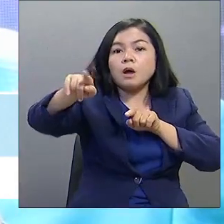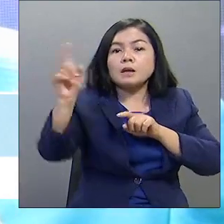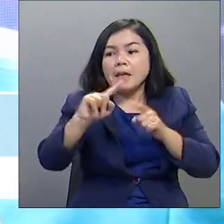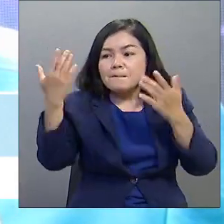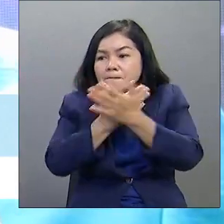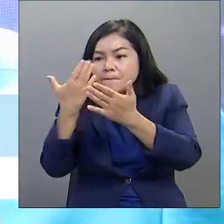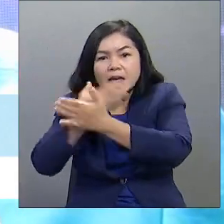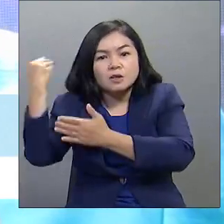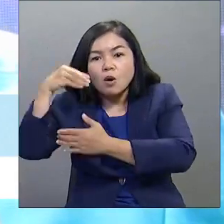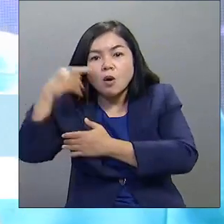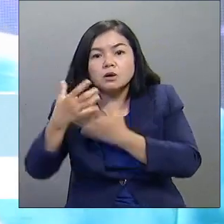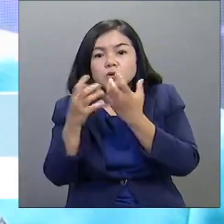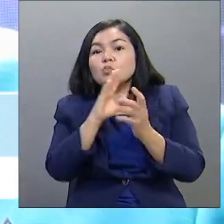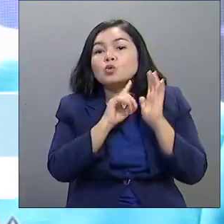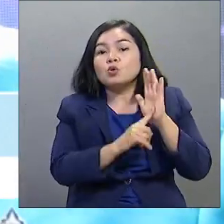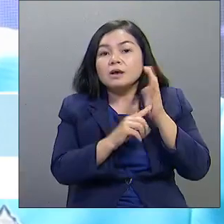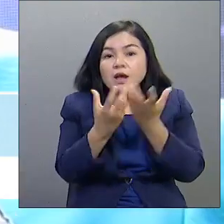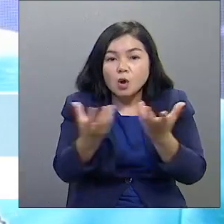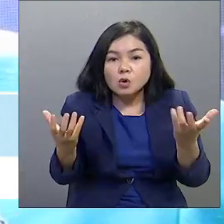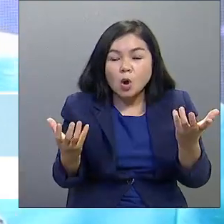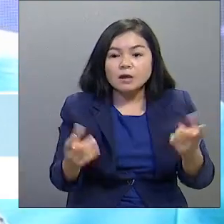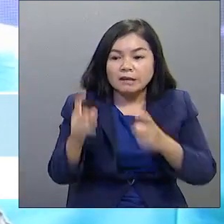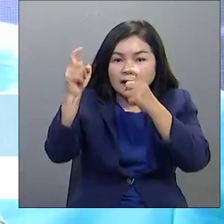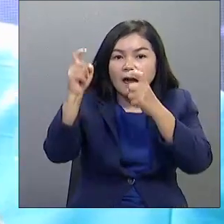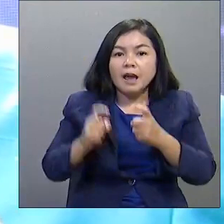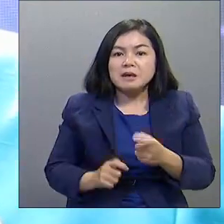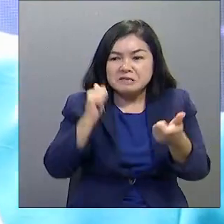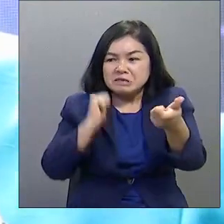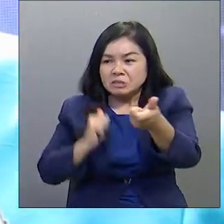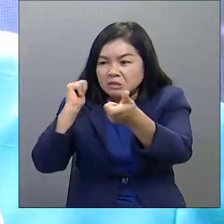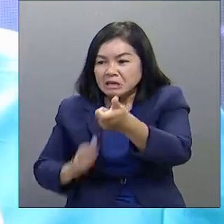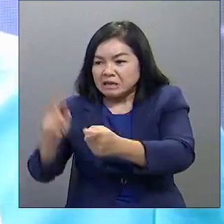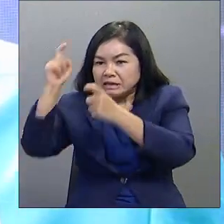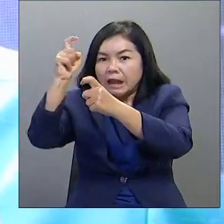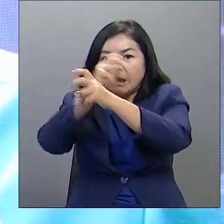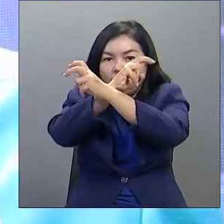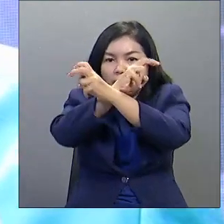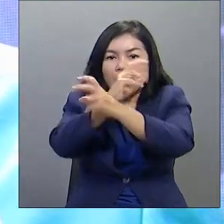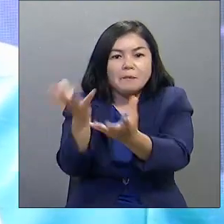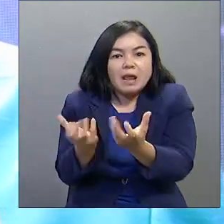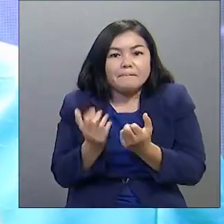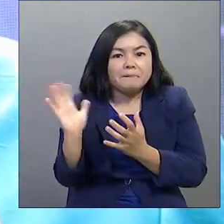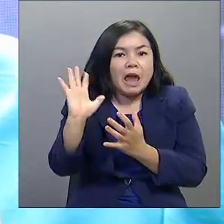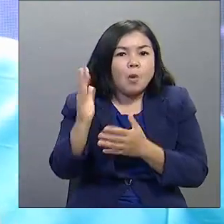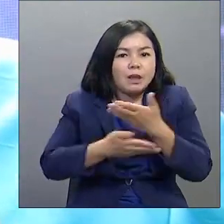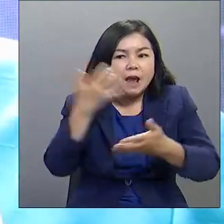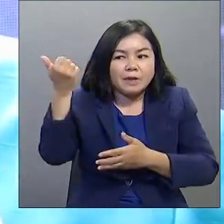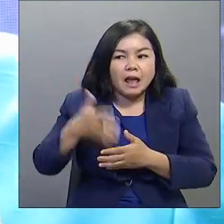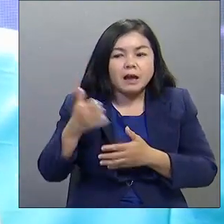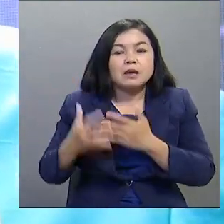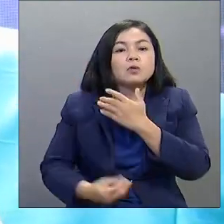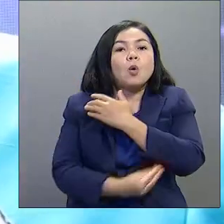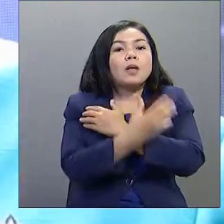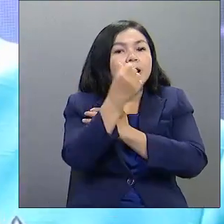วันนี้สินค้าถ้าไม่ปลอดโรคไม่ปลอดเคมีไม่ปลอดภัยเขาก็ไม่รับเราก็เป็นโอกาสดี